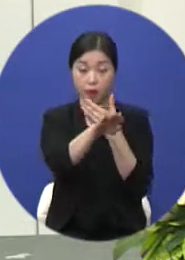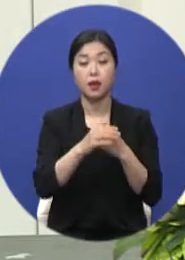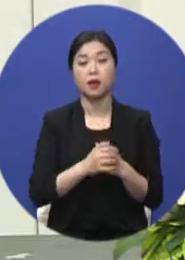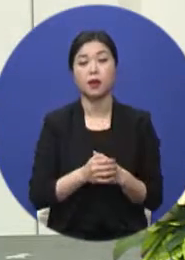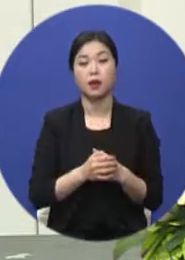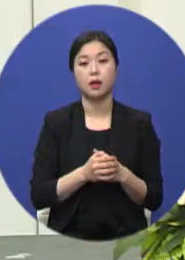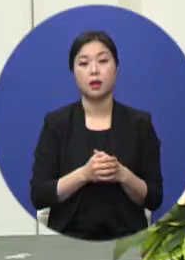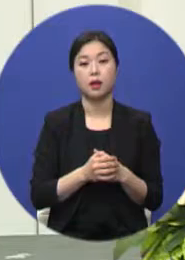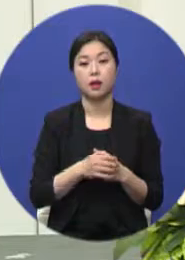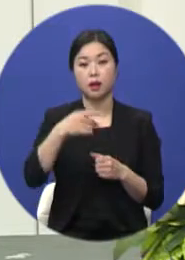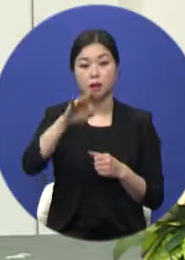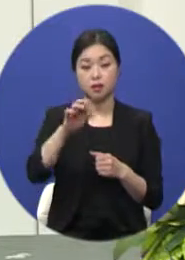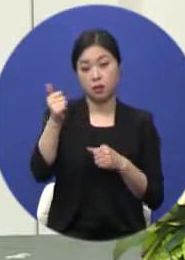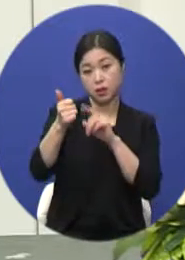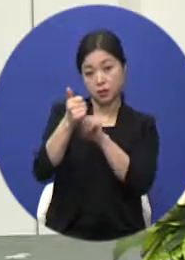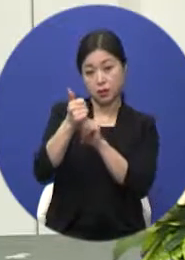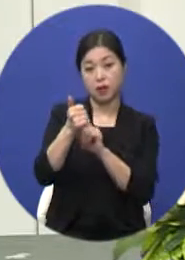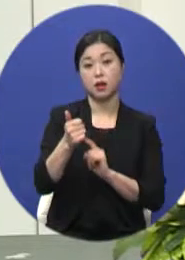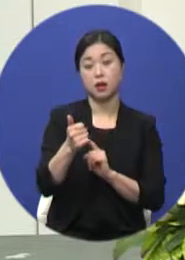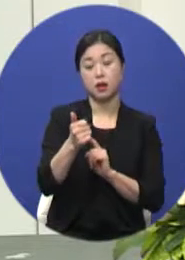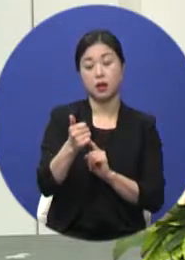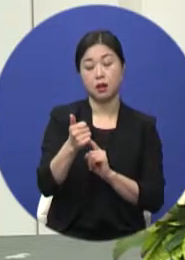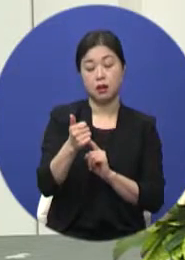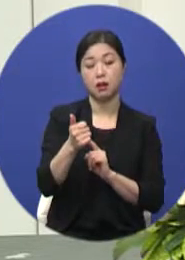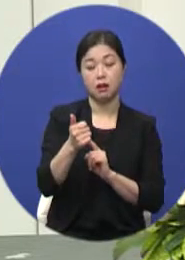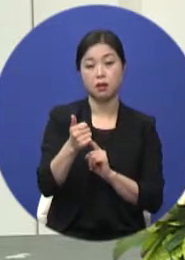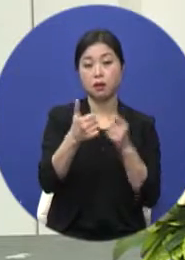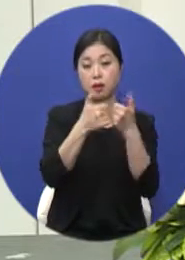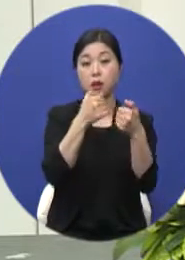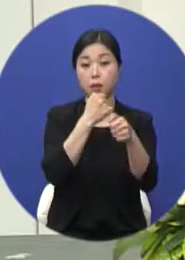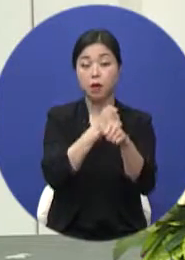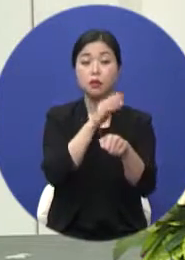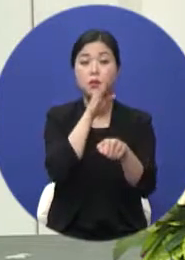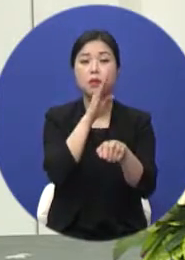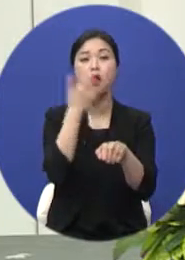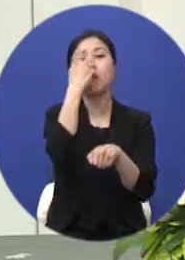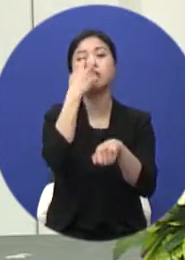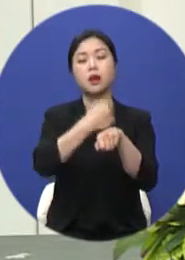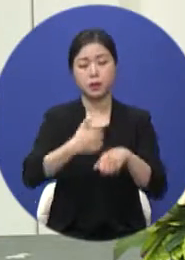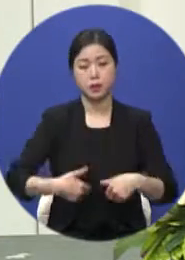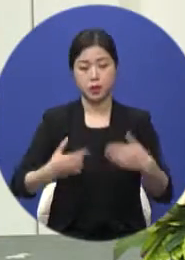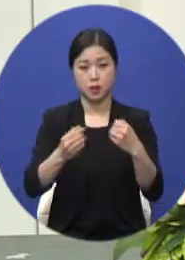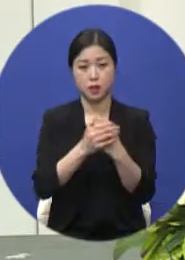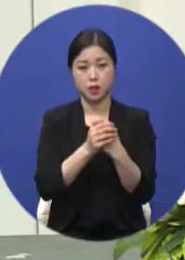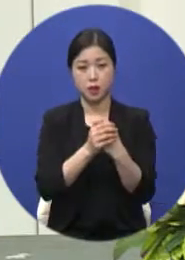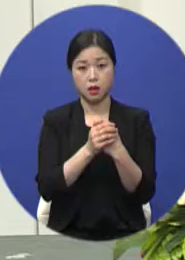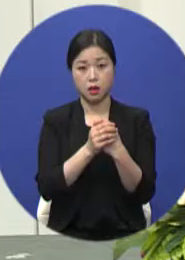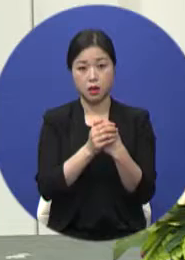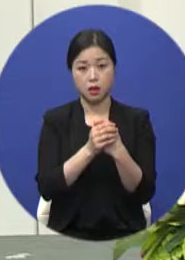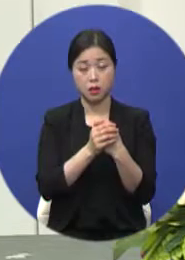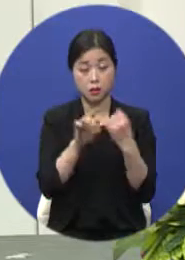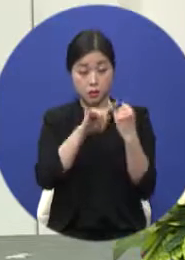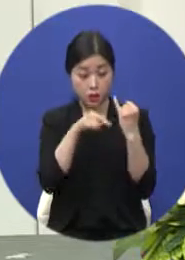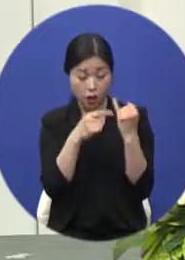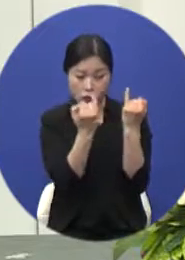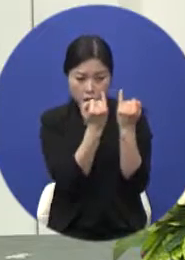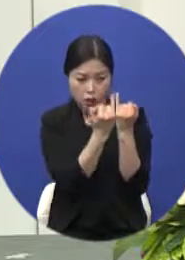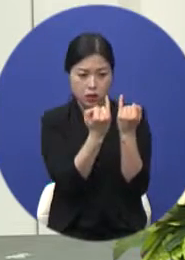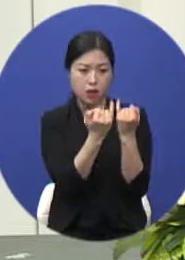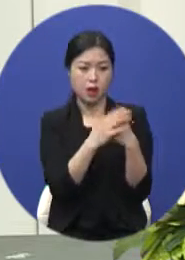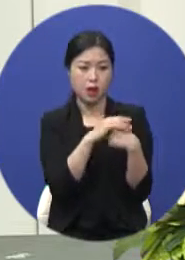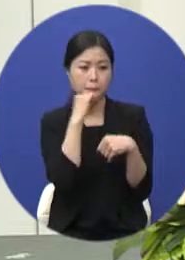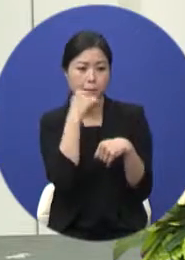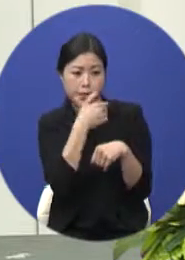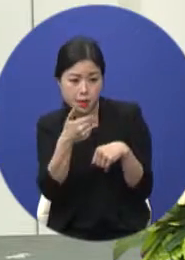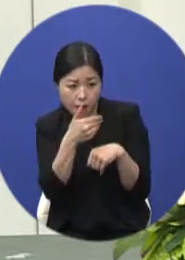우리 저 성 원장님이 한번 해드리고 그 검사를 해보는 게 중요할 것 같습니다. 예. 산모의 혈중 알코올 농도도 한번 또 체크를 해봐야